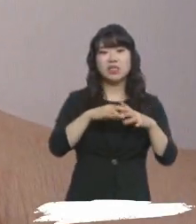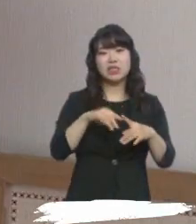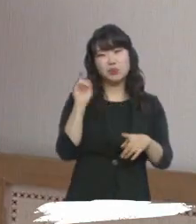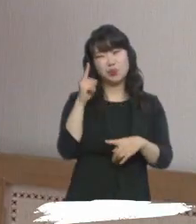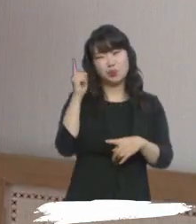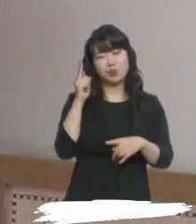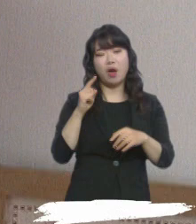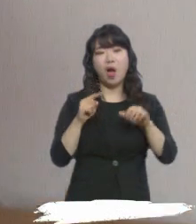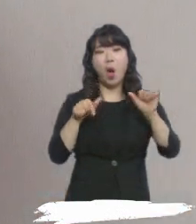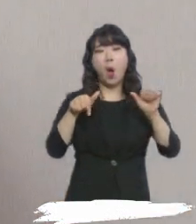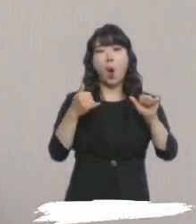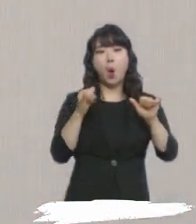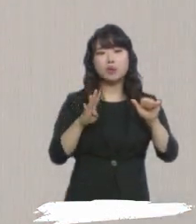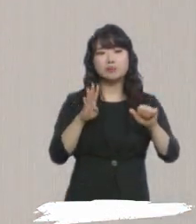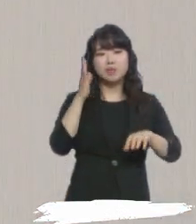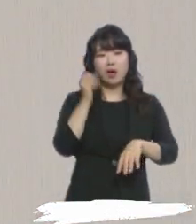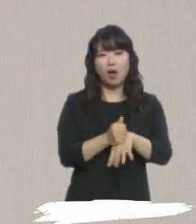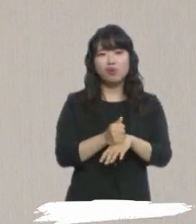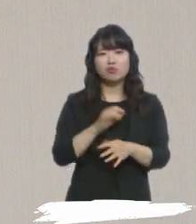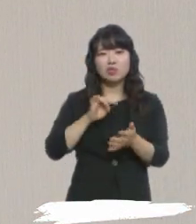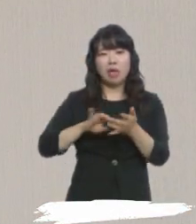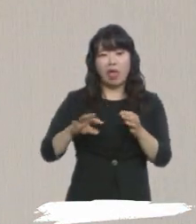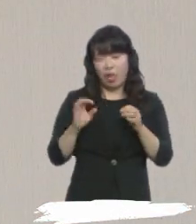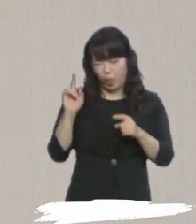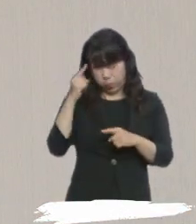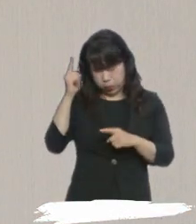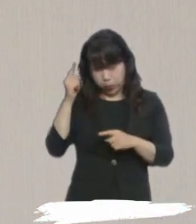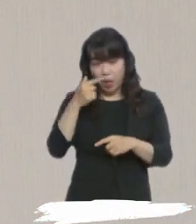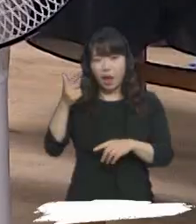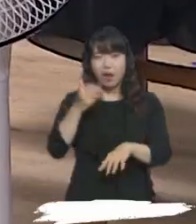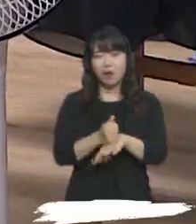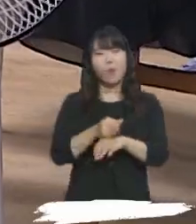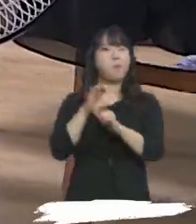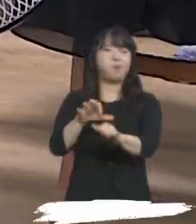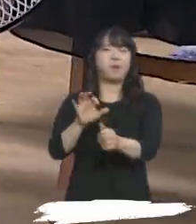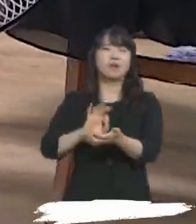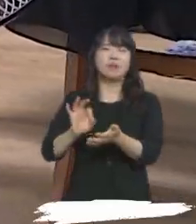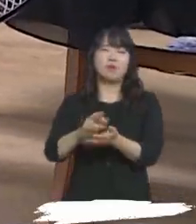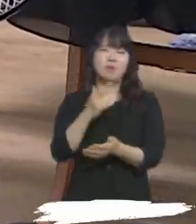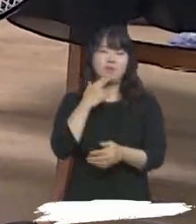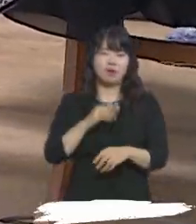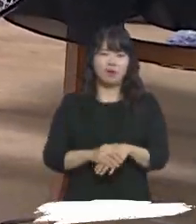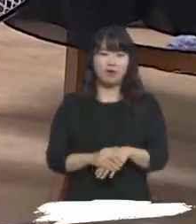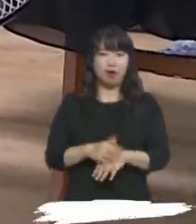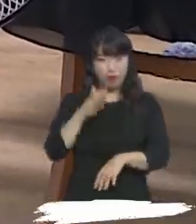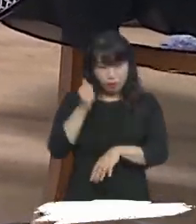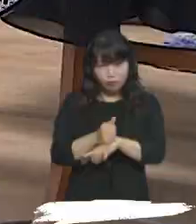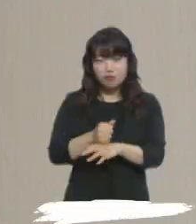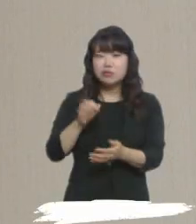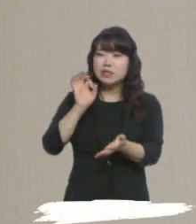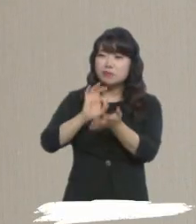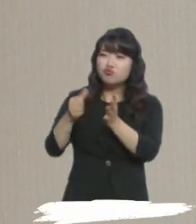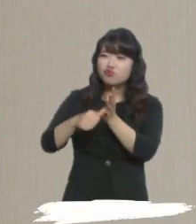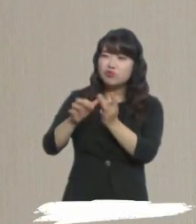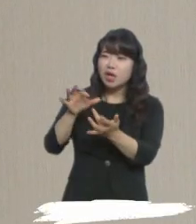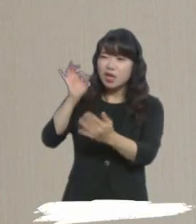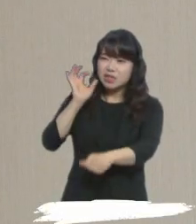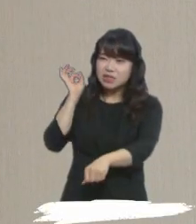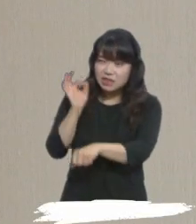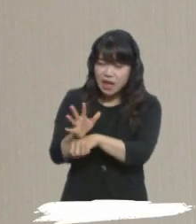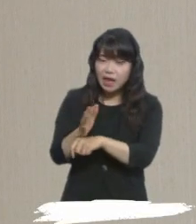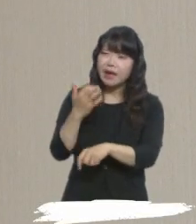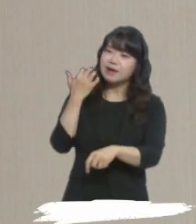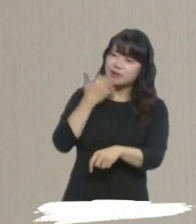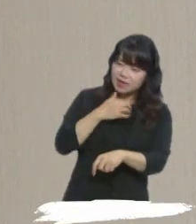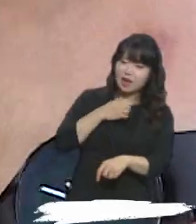제품이라 전기세 걱정에 사용을 안 한 지 오래입니다. 제조사를 결정하는 것 외 모델이나 색깔